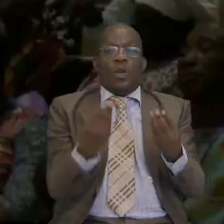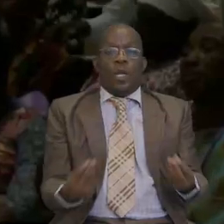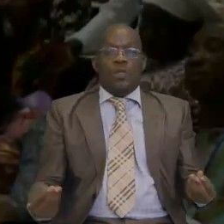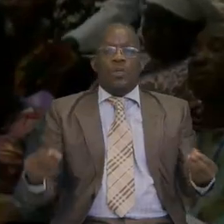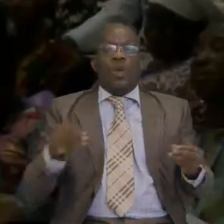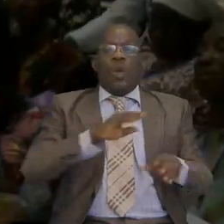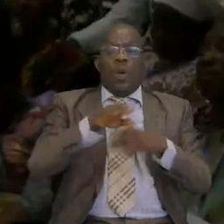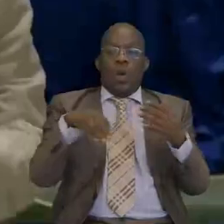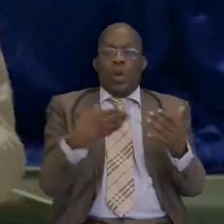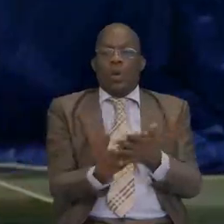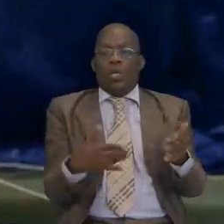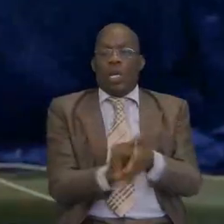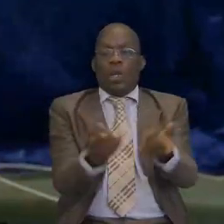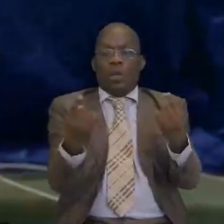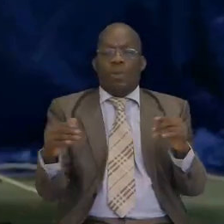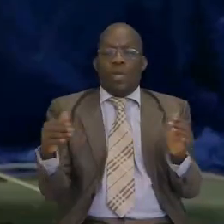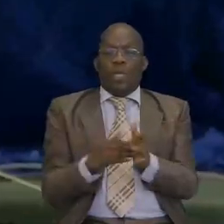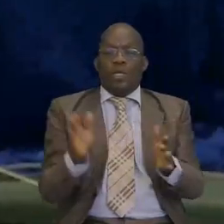contre ta vie.